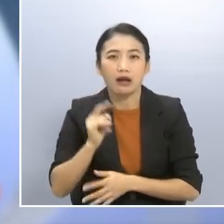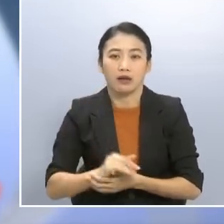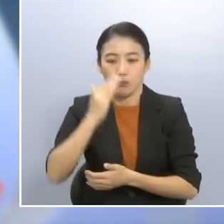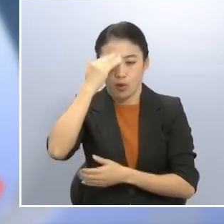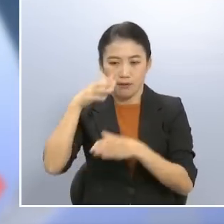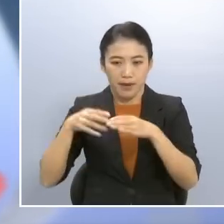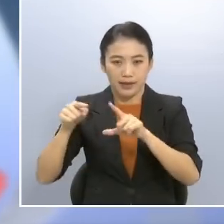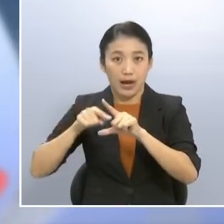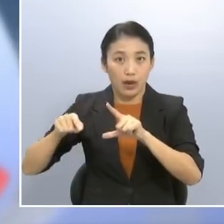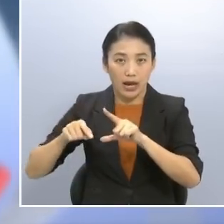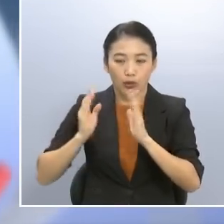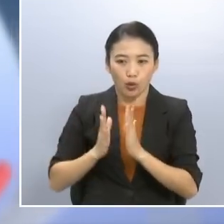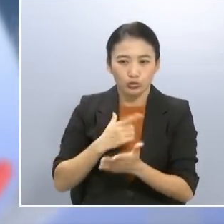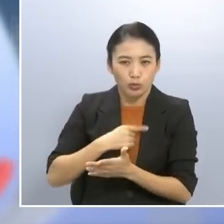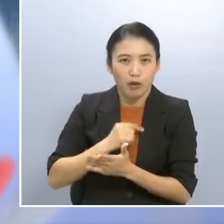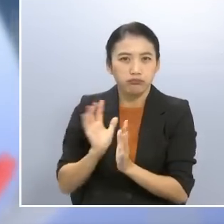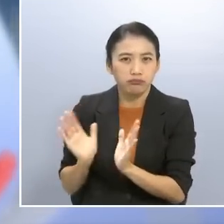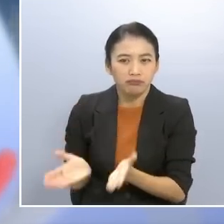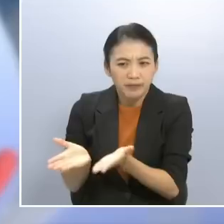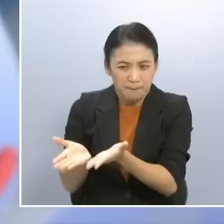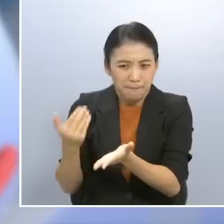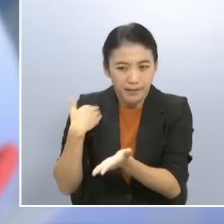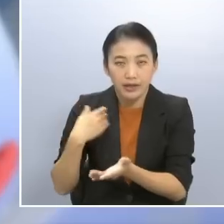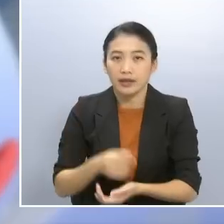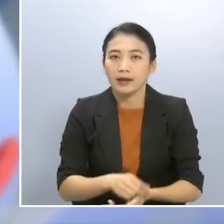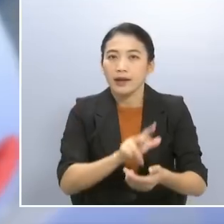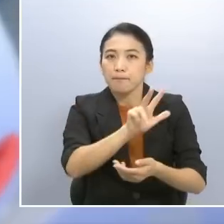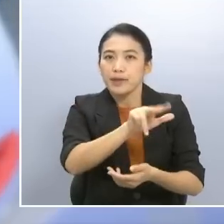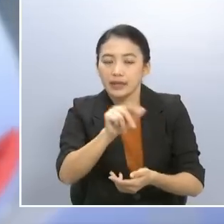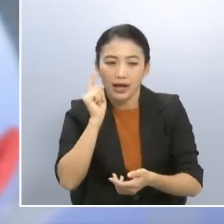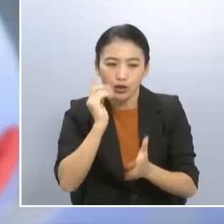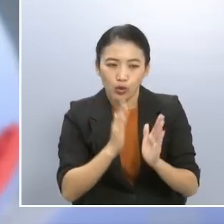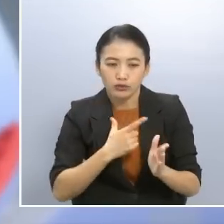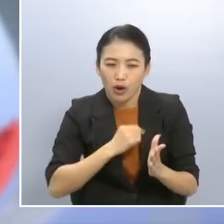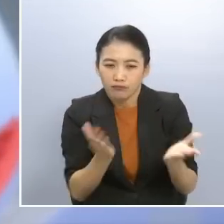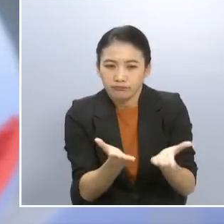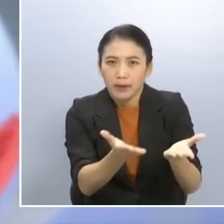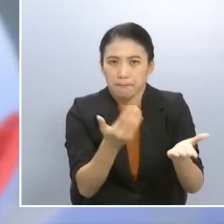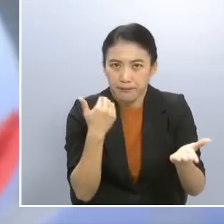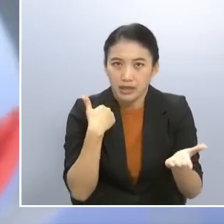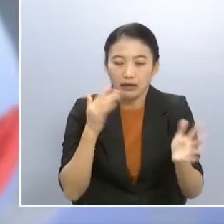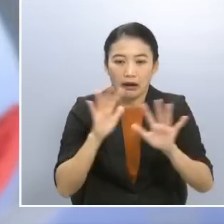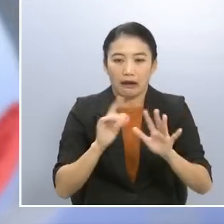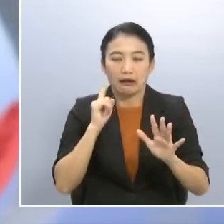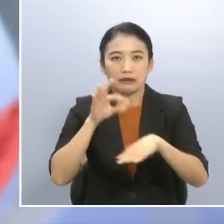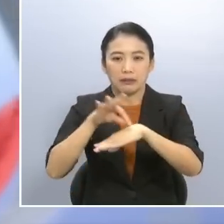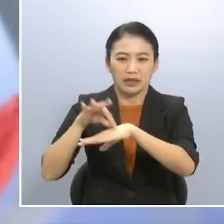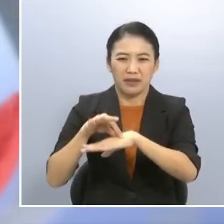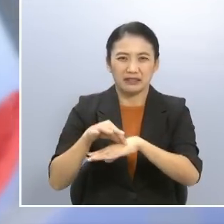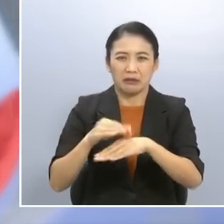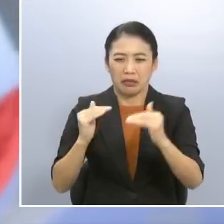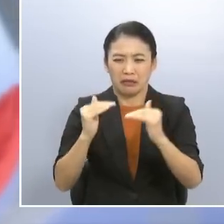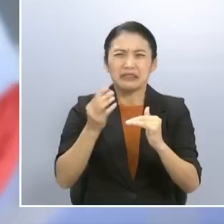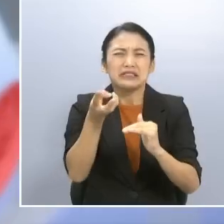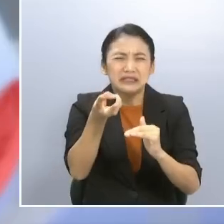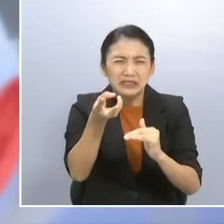ใช่ค่ะ นะฮะแล้วเก้าอี้เนี่ยก็ต่างกันแค่10ที ่ถ ูกไหมฮะเพราะฉะนั้นเนี่ยแฟนคลับก็น่าจะใกล้เคียงกันเวลามีประเด็นเนี่ยทั้ง